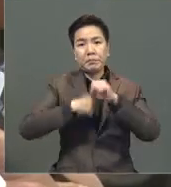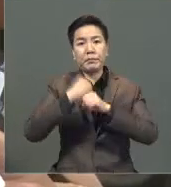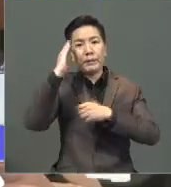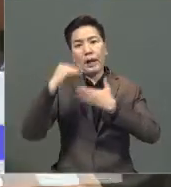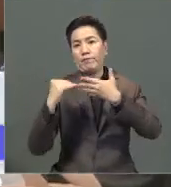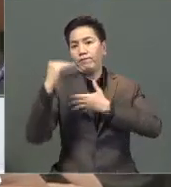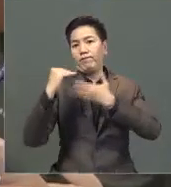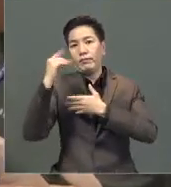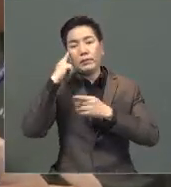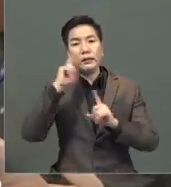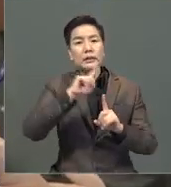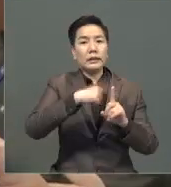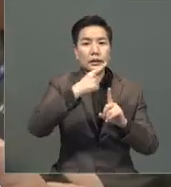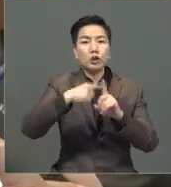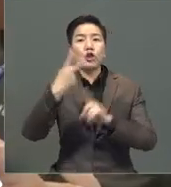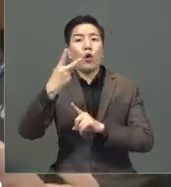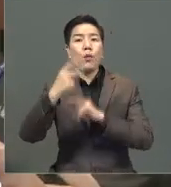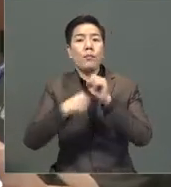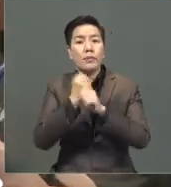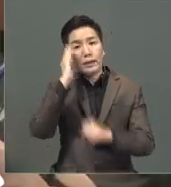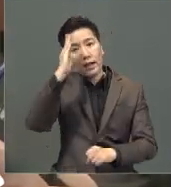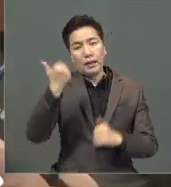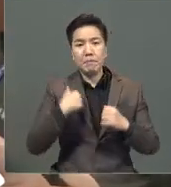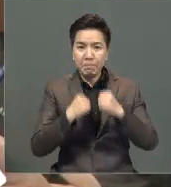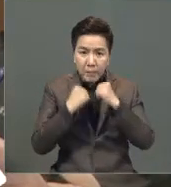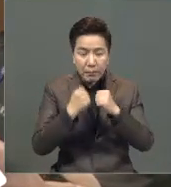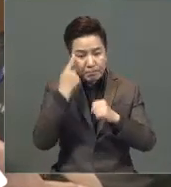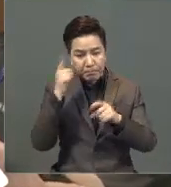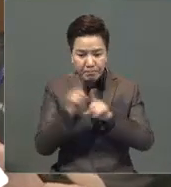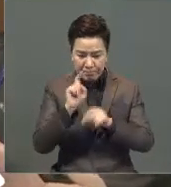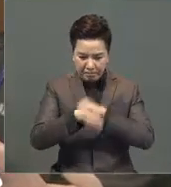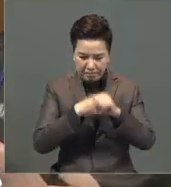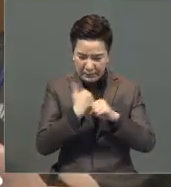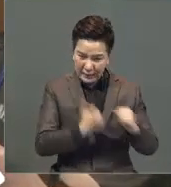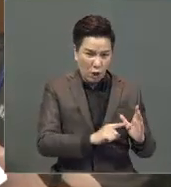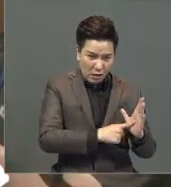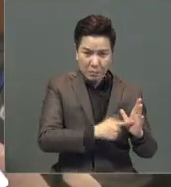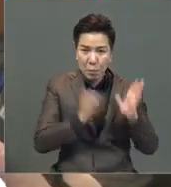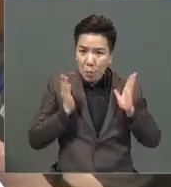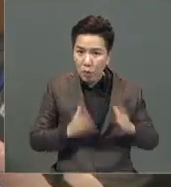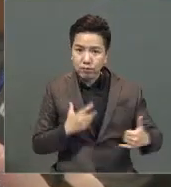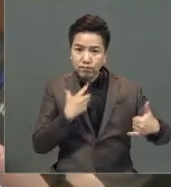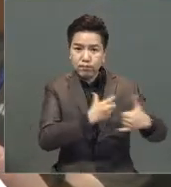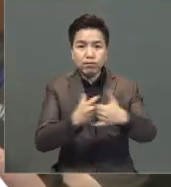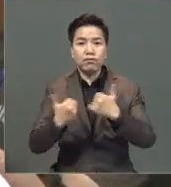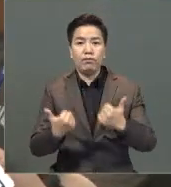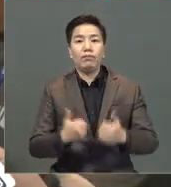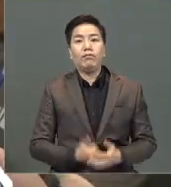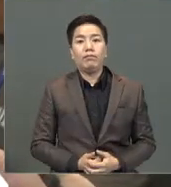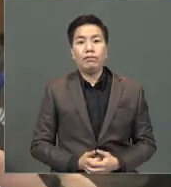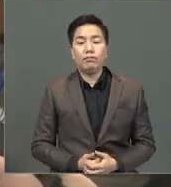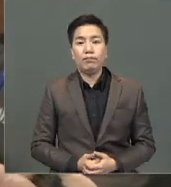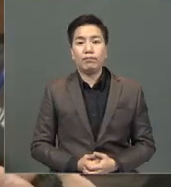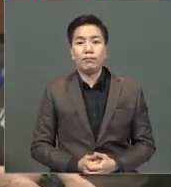เลยนะครับช่วงมกรากุมภาครับก็คือความพยายามของเราก็ยังสร้างกรอบและภายในปีนี้จะเริ่มทำการทดสอบในคนครับอ่ะ